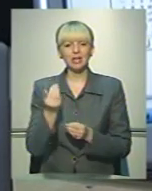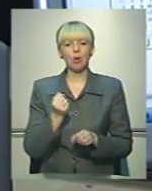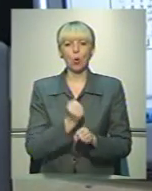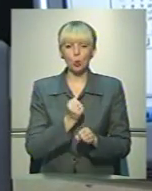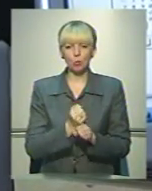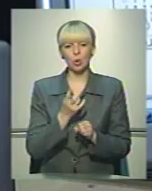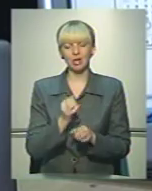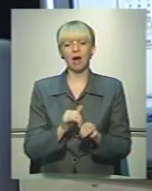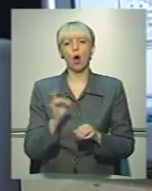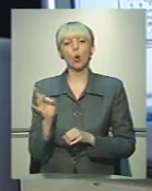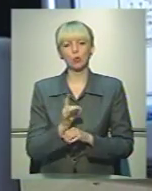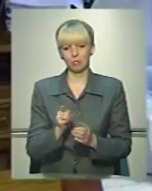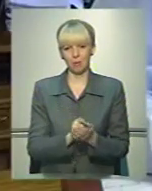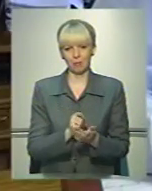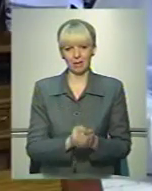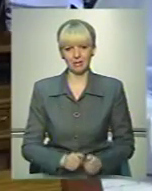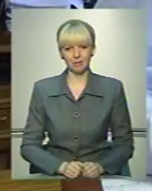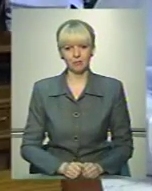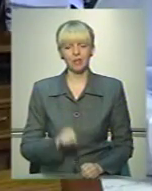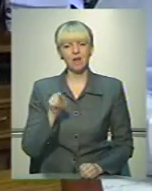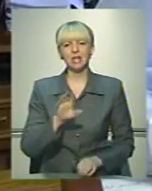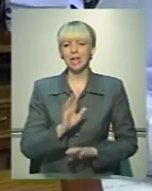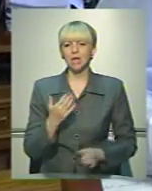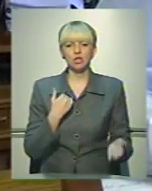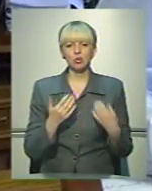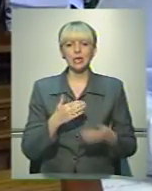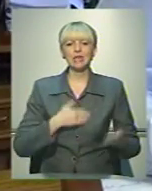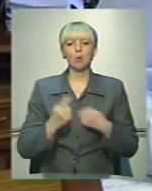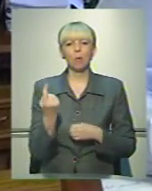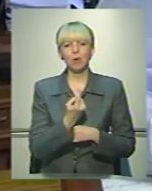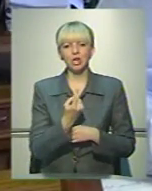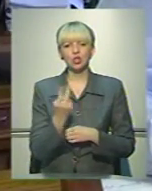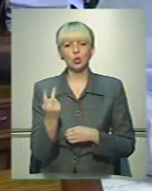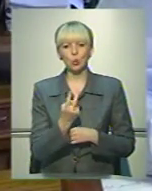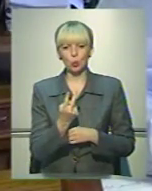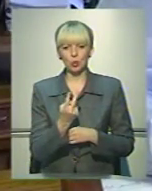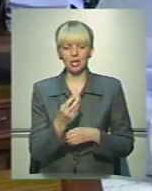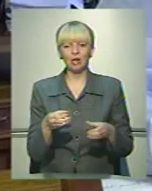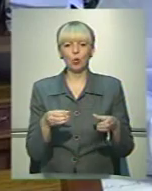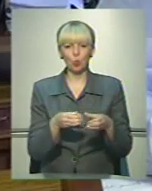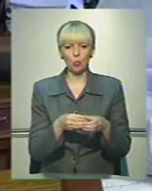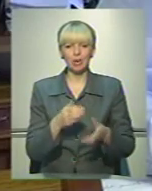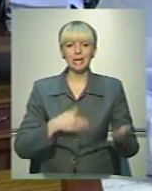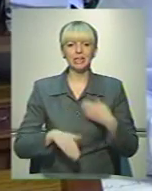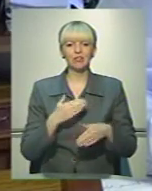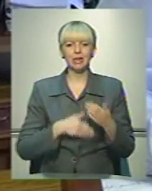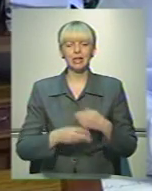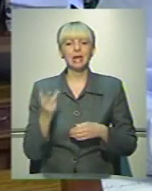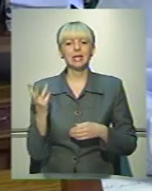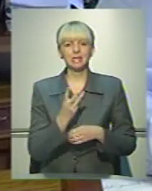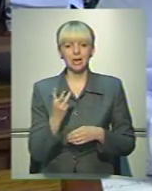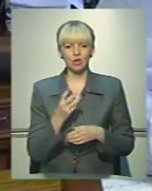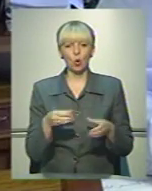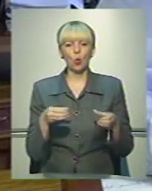робота на розмір пенсій. Він не стосується інвалідів першої і другої групи, інвалідів